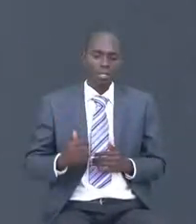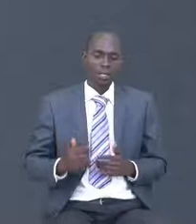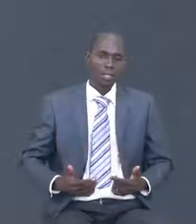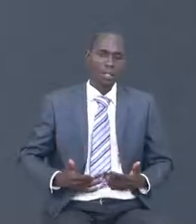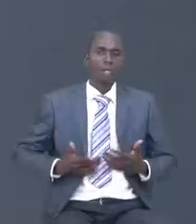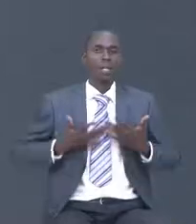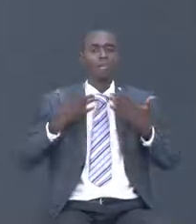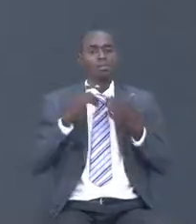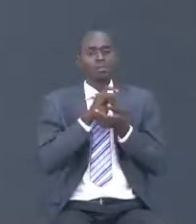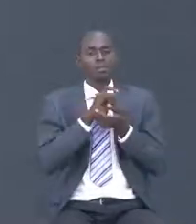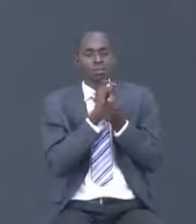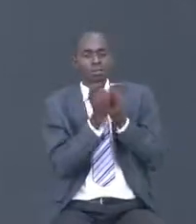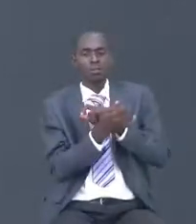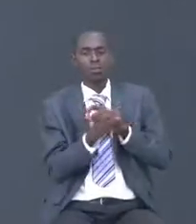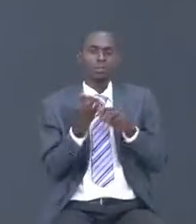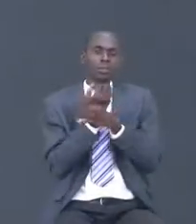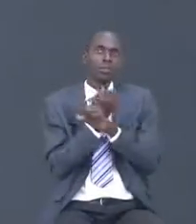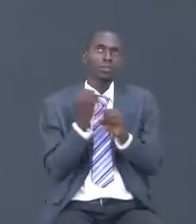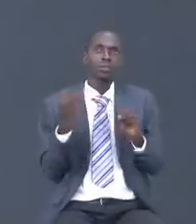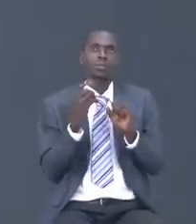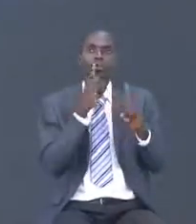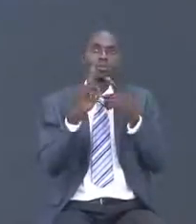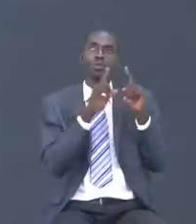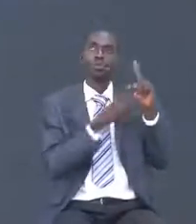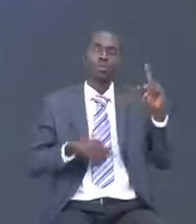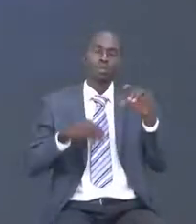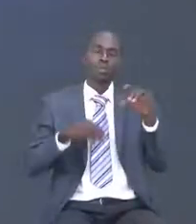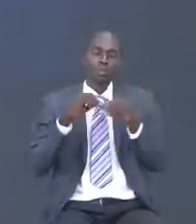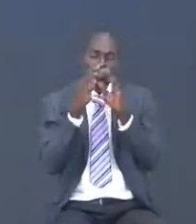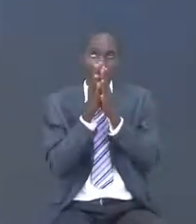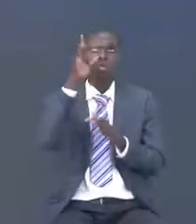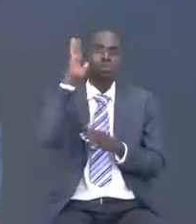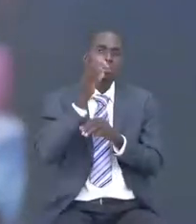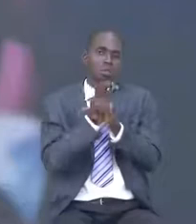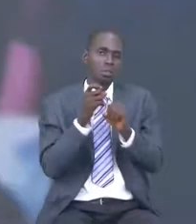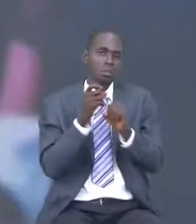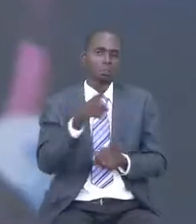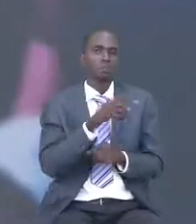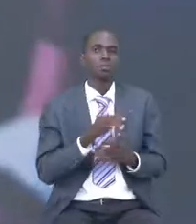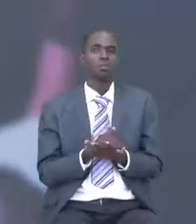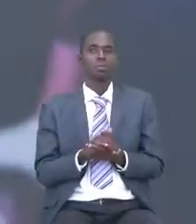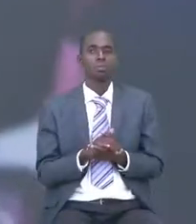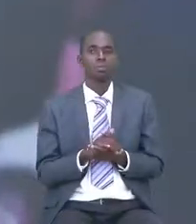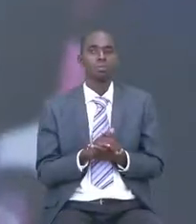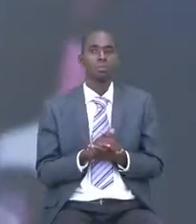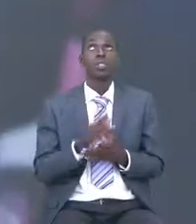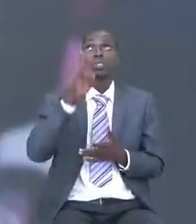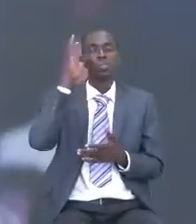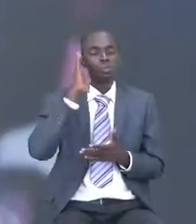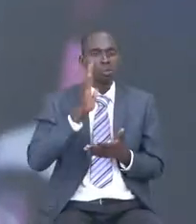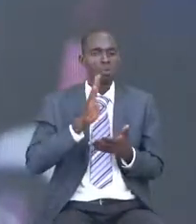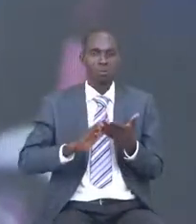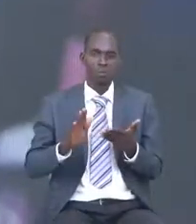mes péchés. Je te cherche pour un salut qui transforme la vie. Alors parle-en au Seigneur dans la prière. Oui,